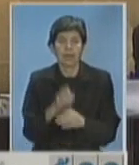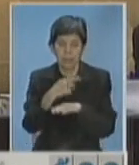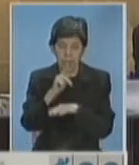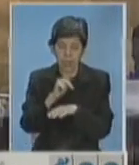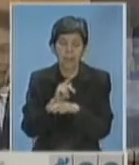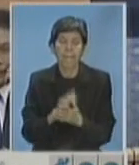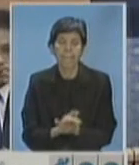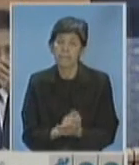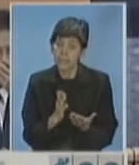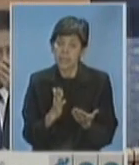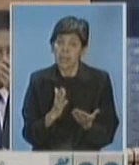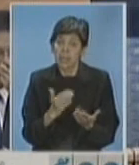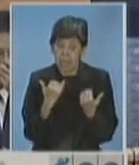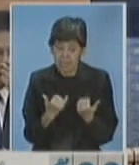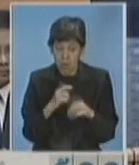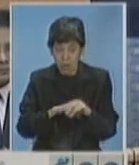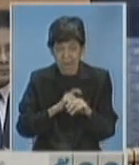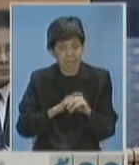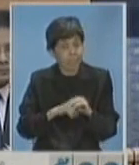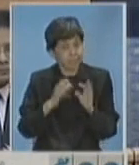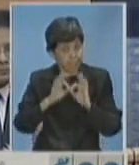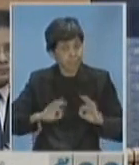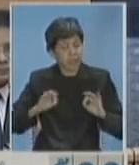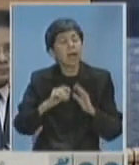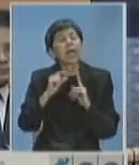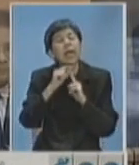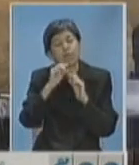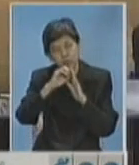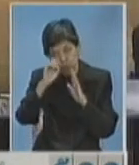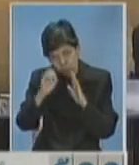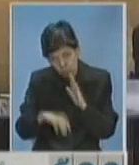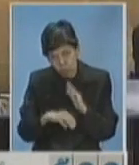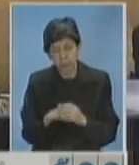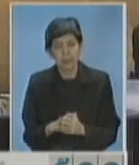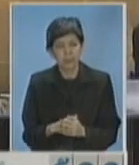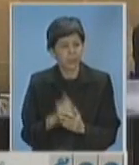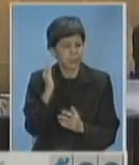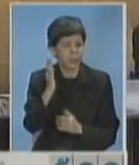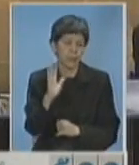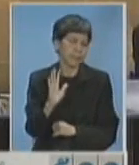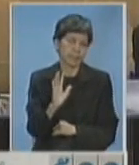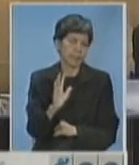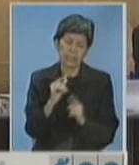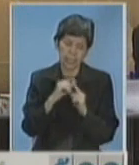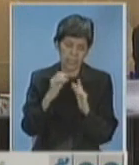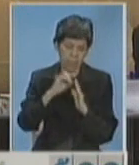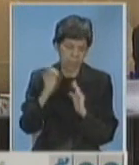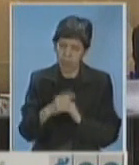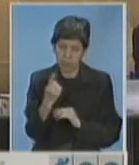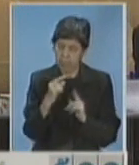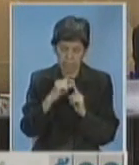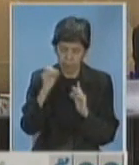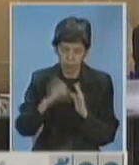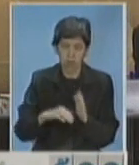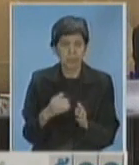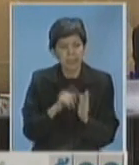านครับแม้นว่าเวลาที่เหลือจะมีคุณค่ามาก ท่านถอนคำเดียวฮะไม่ต้องอธิบายอะไรฮะท่านถอนคำเดียวท่านใช้สิ